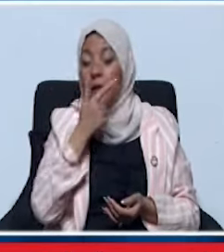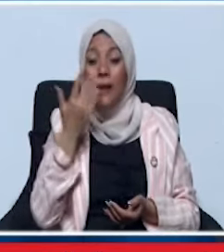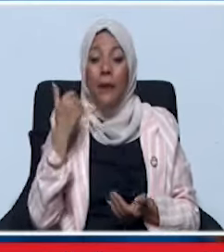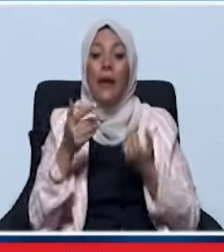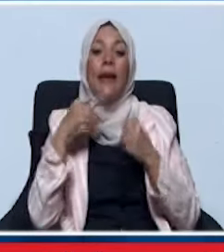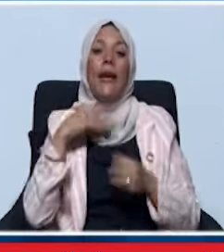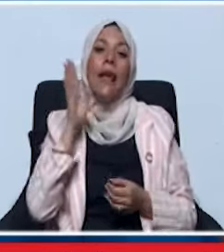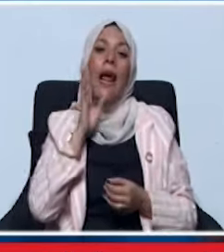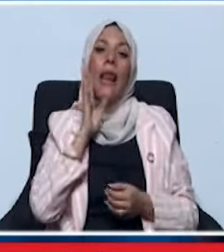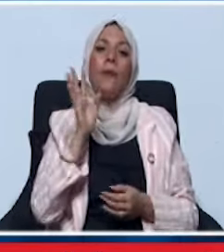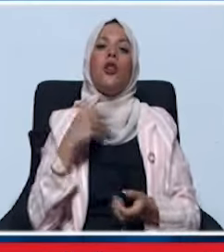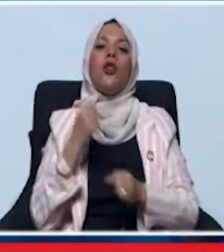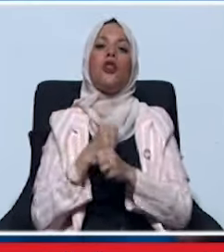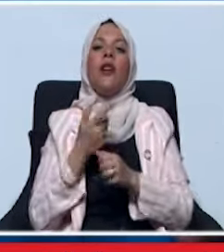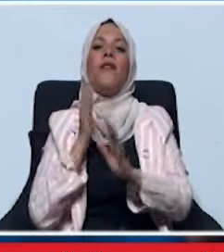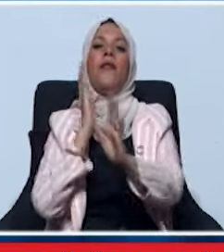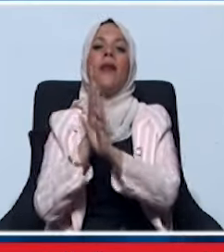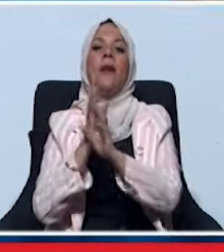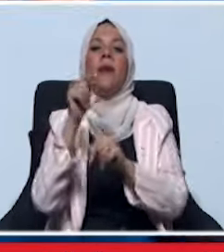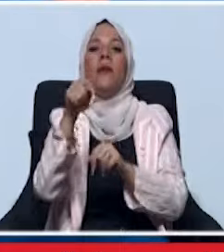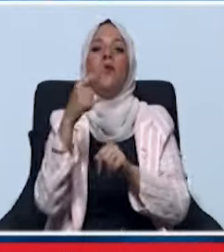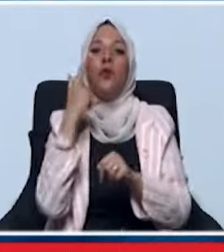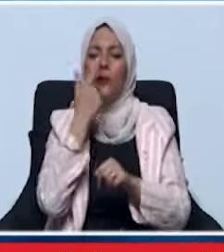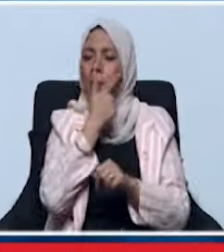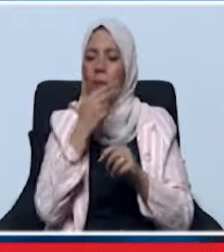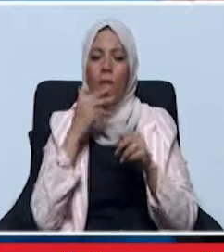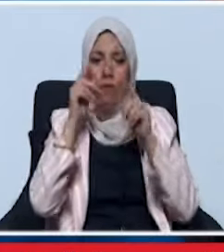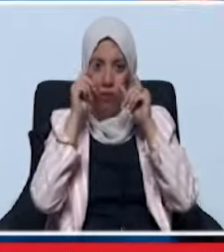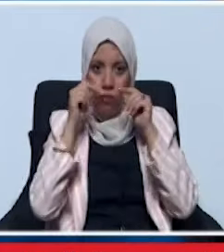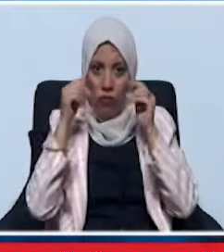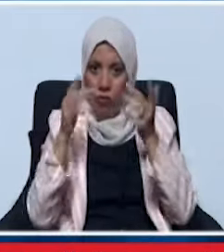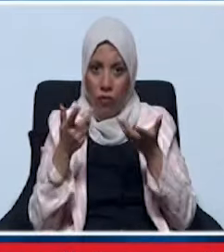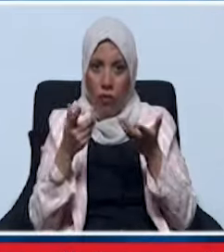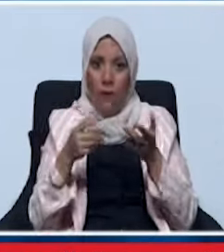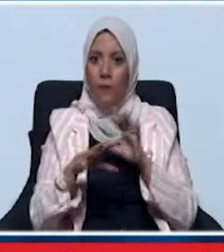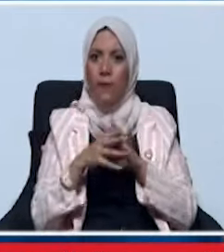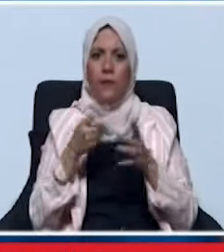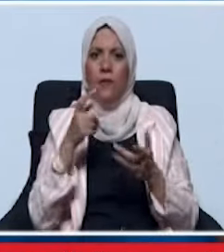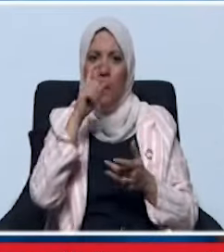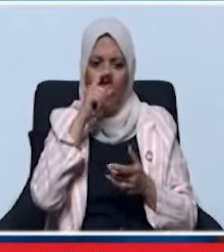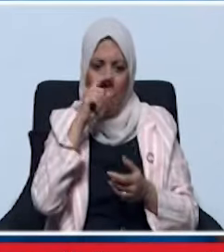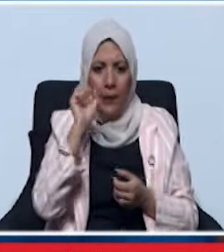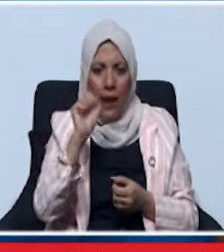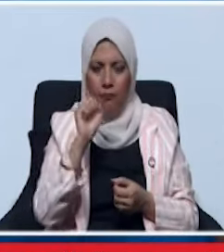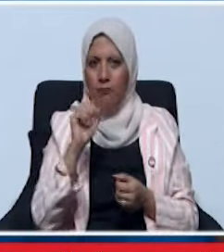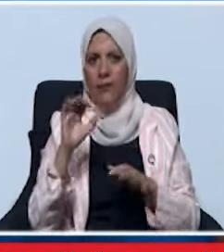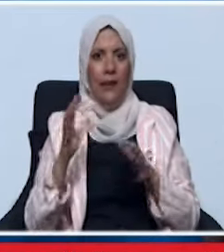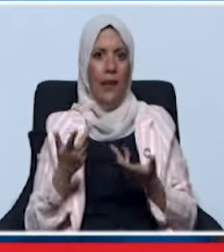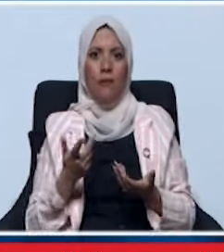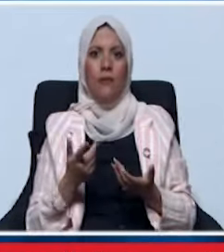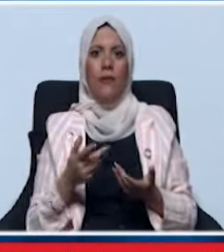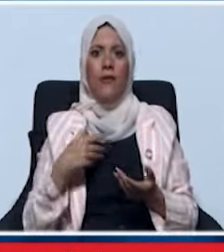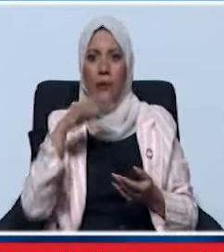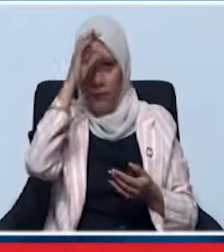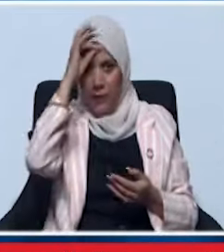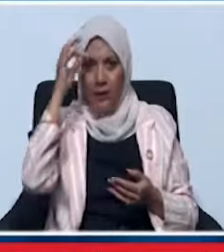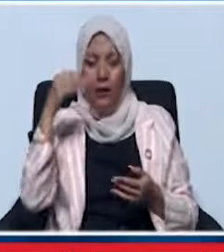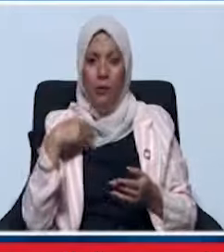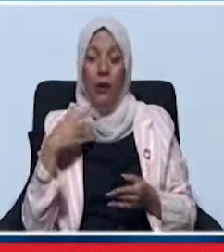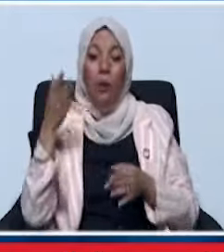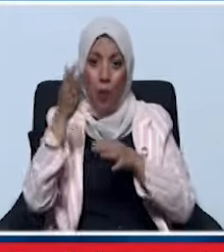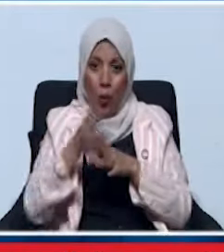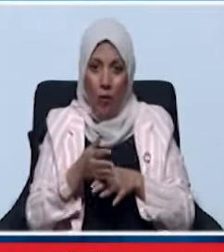اتعلمت الفن، حبيت الفن، شفت الرجوله يعني ايه، شفت اولاد البلد يعني ايه. لما بروحها دلوقتي بيني